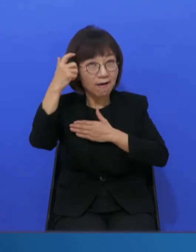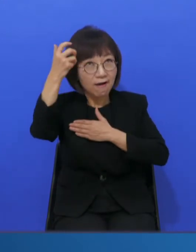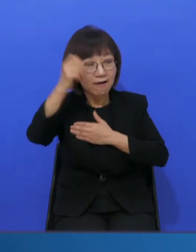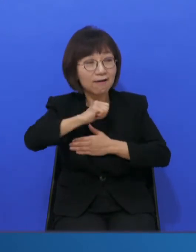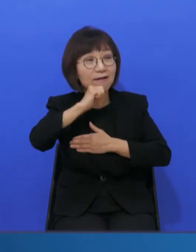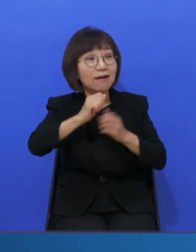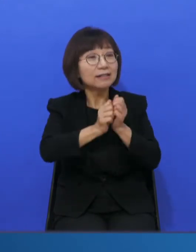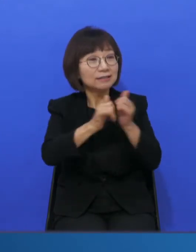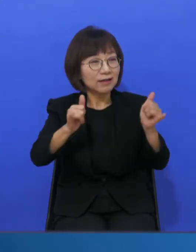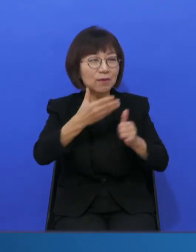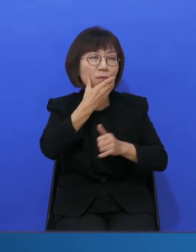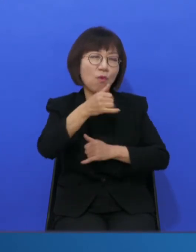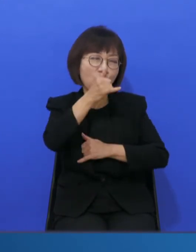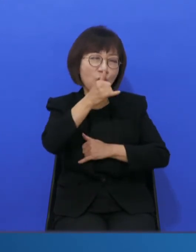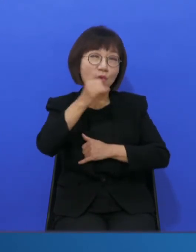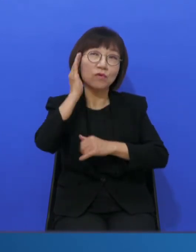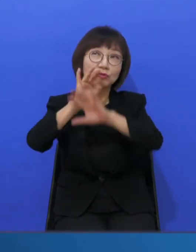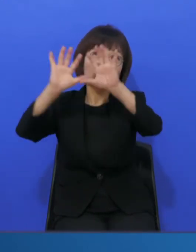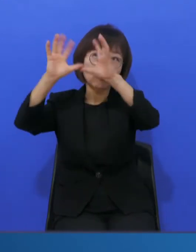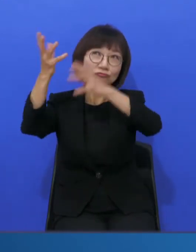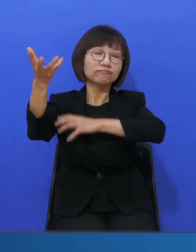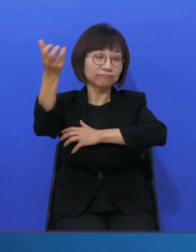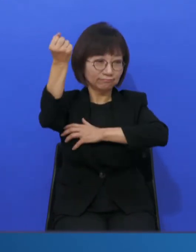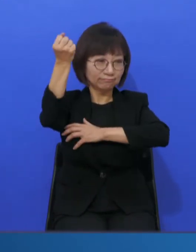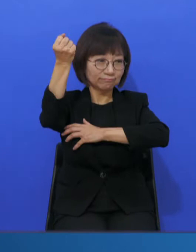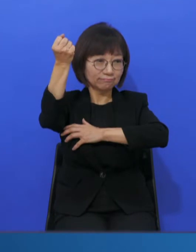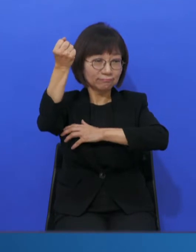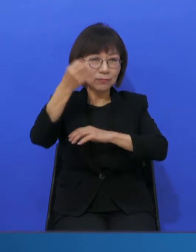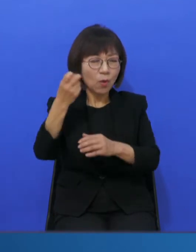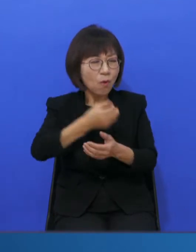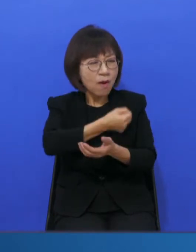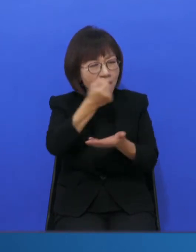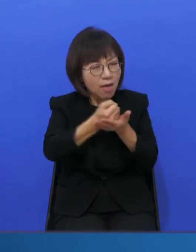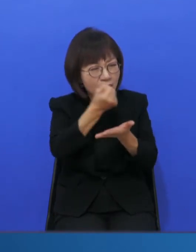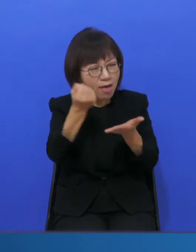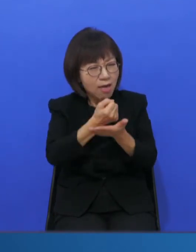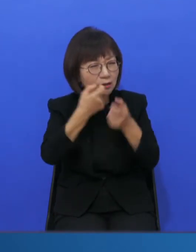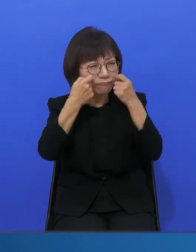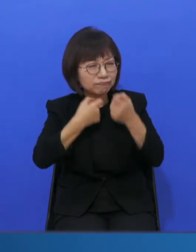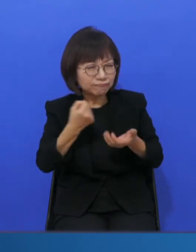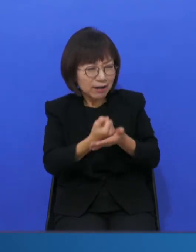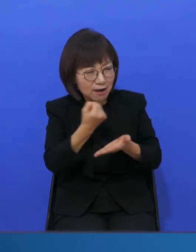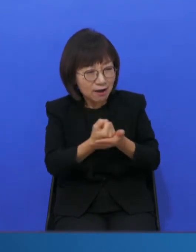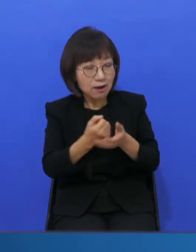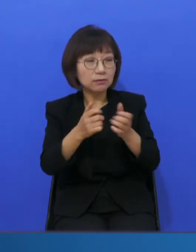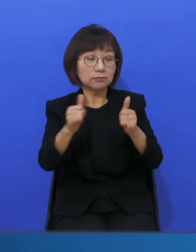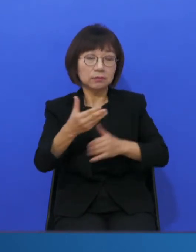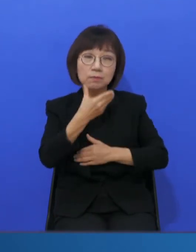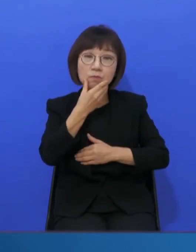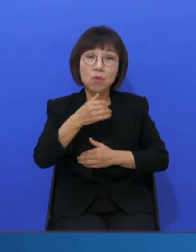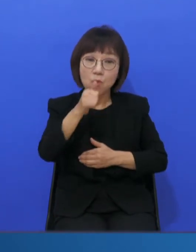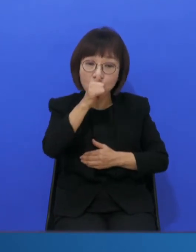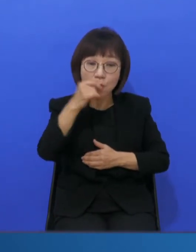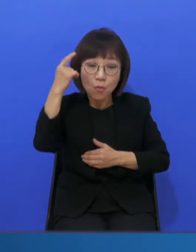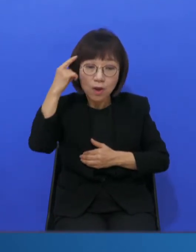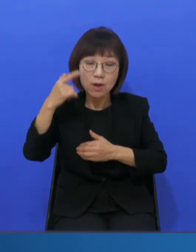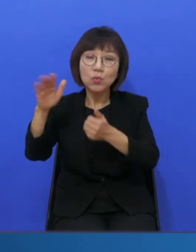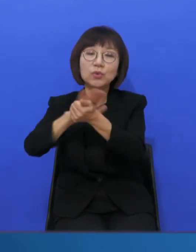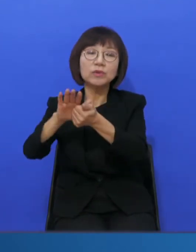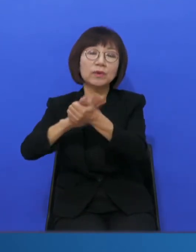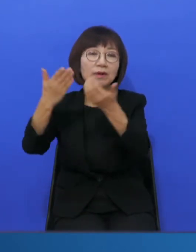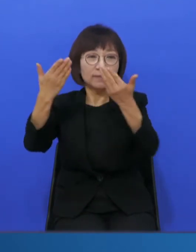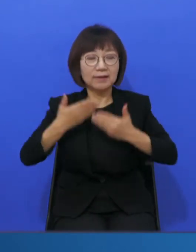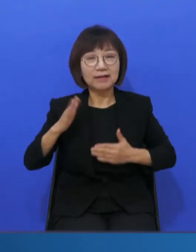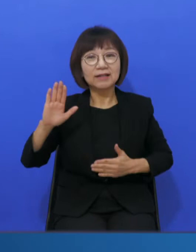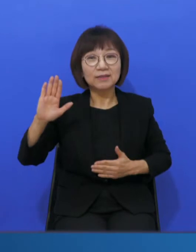저희 것입니다. he will bless them. 오히려 애통하는 자 복이 있다. And then they will enter the kingdom of the 저희가 kingdom of 위로를 heaven. 받을 것이다.